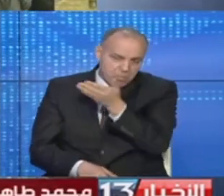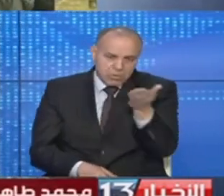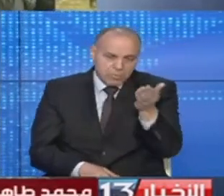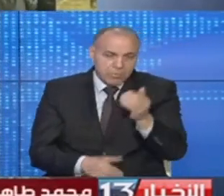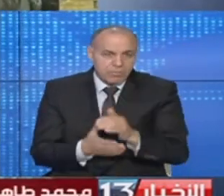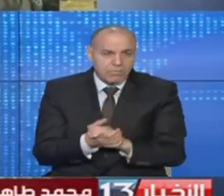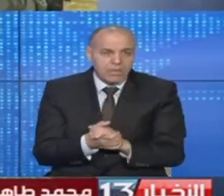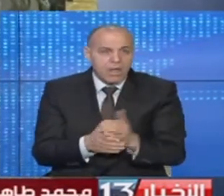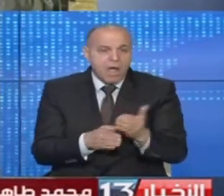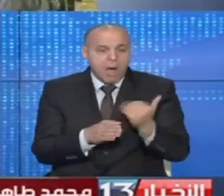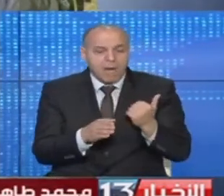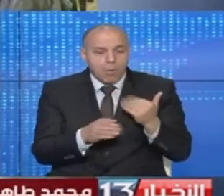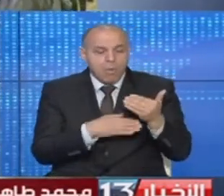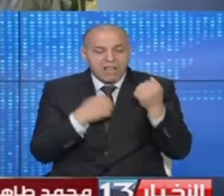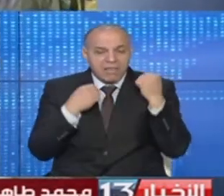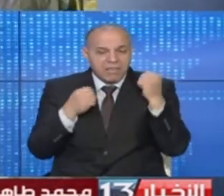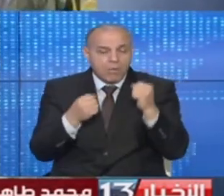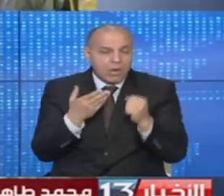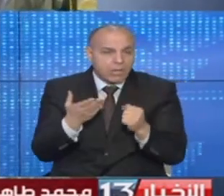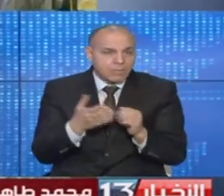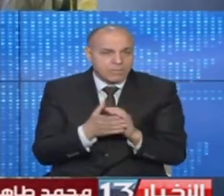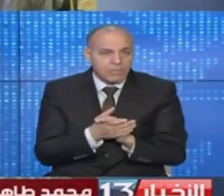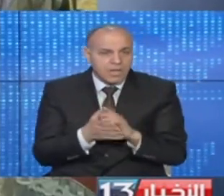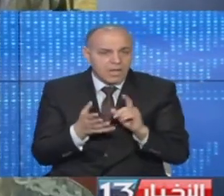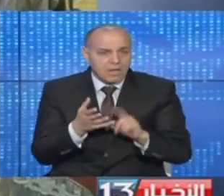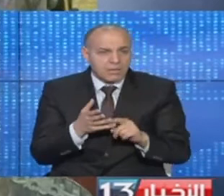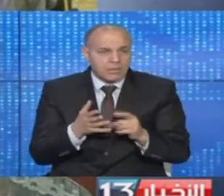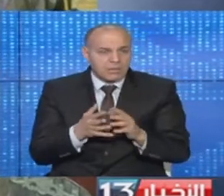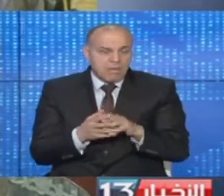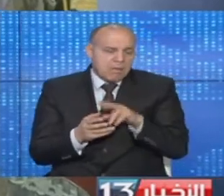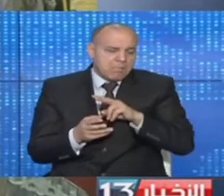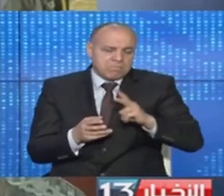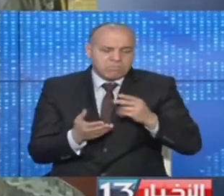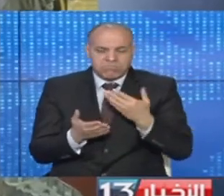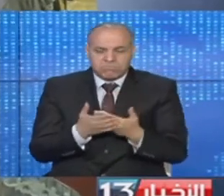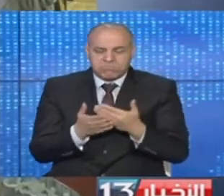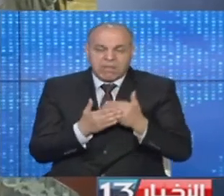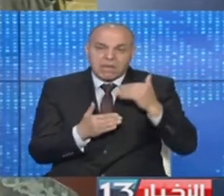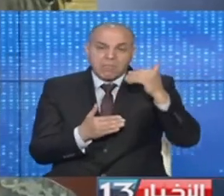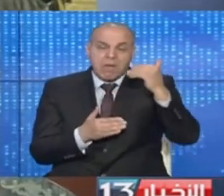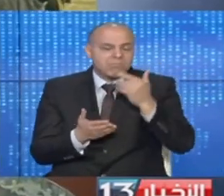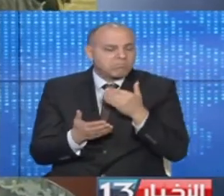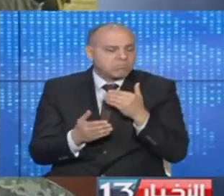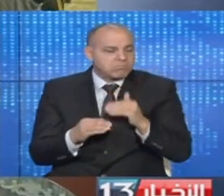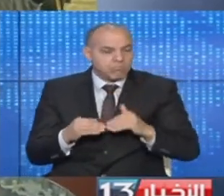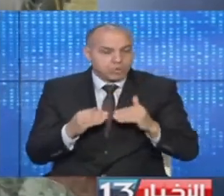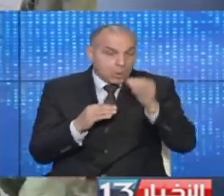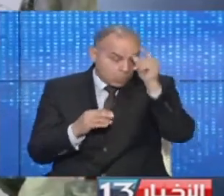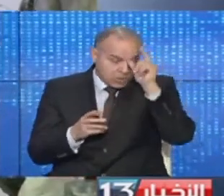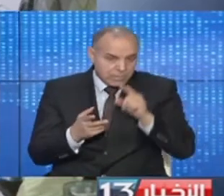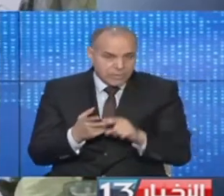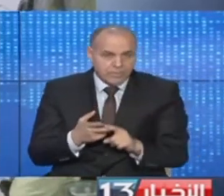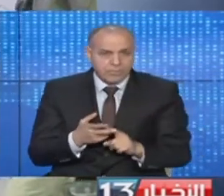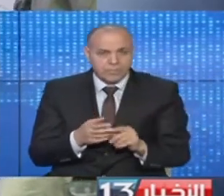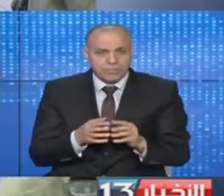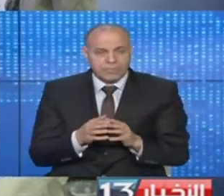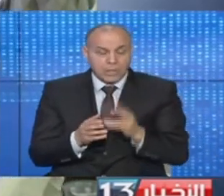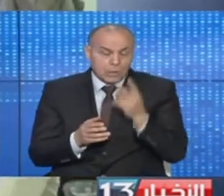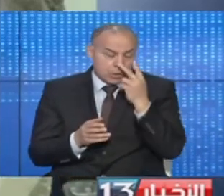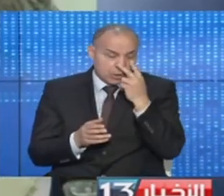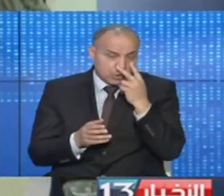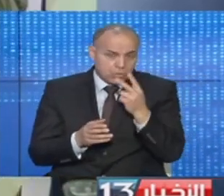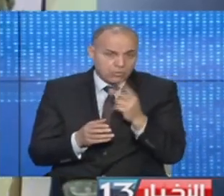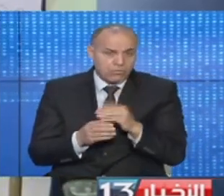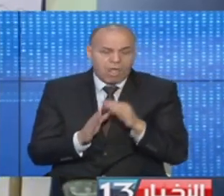هي قبل وبعد الثورة في أواخر مختلف المؤشرات التنموية على المستوى الوطني، فلاحظوا